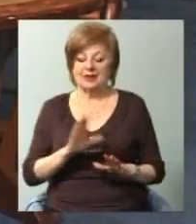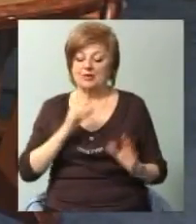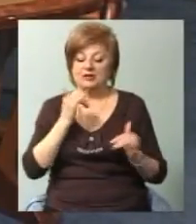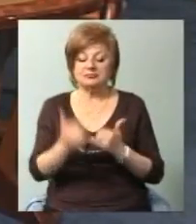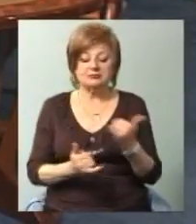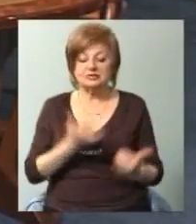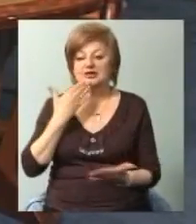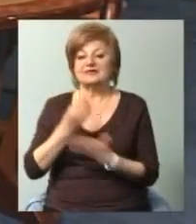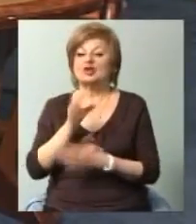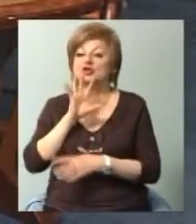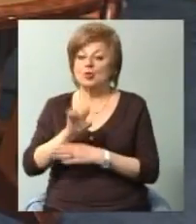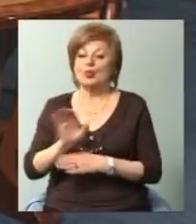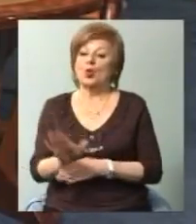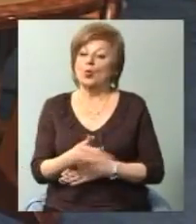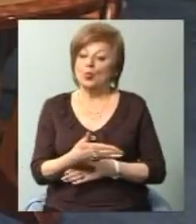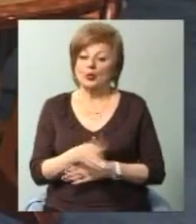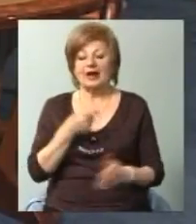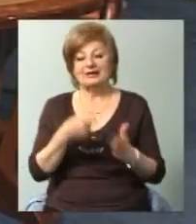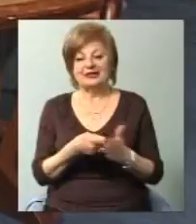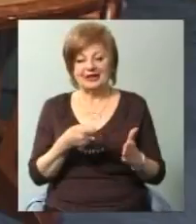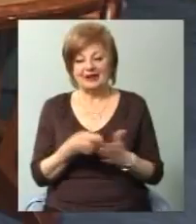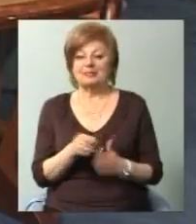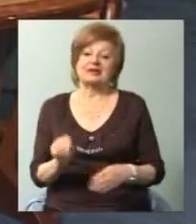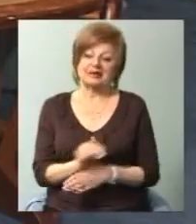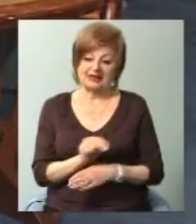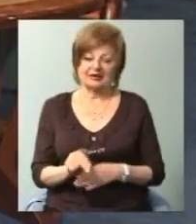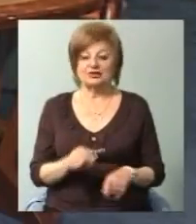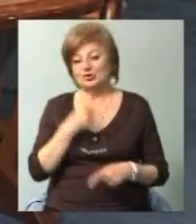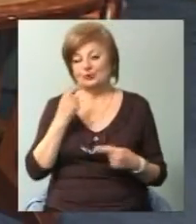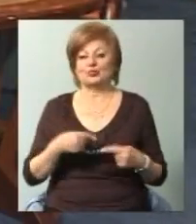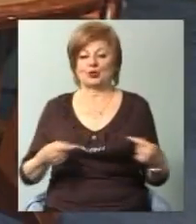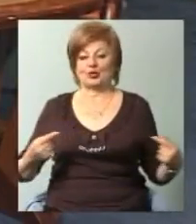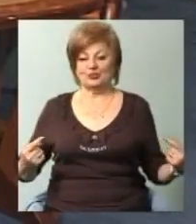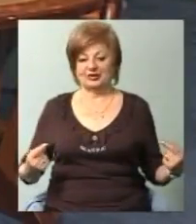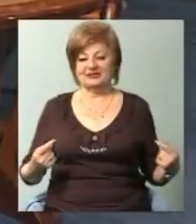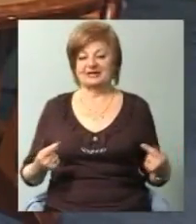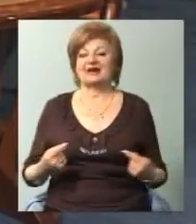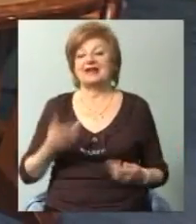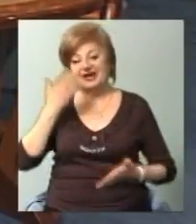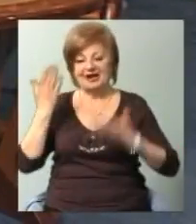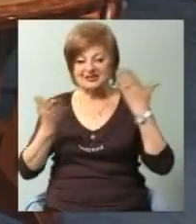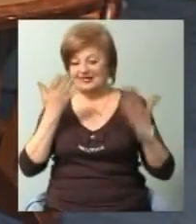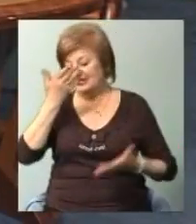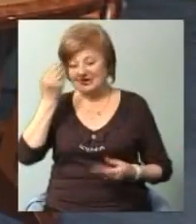про своїх тваринок, вигулювати їх, годувати, лікувати, ну і багато чого іншого робити. І розважатися,